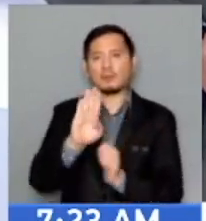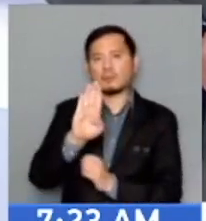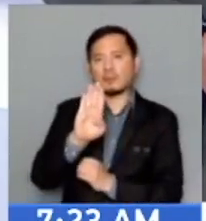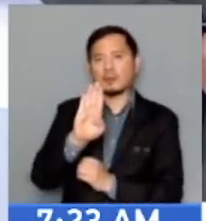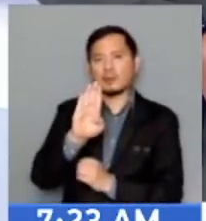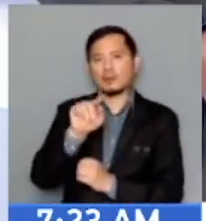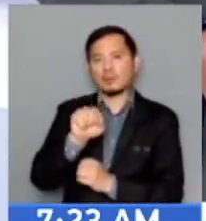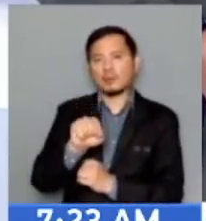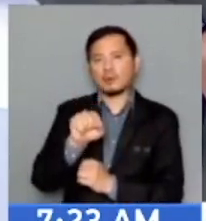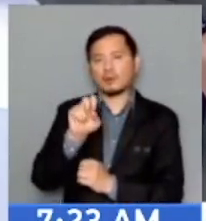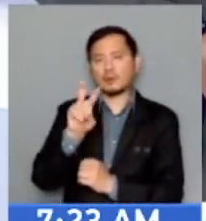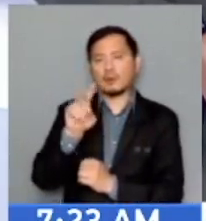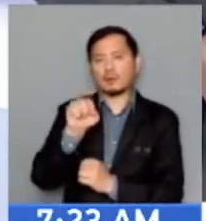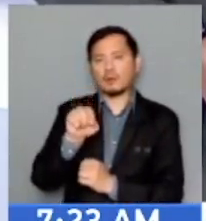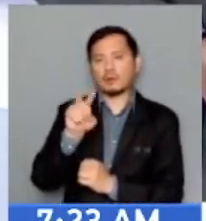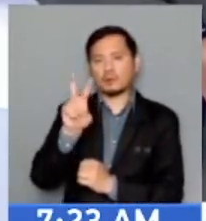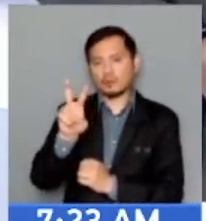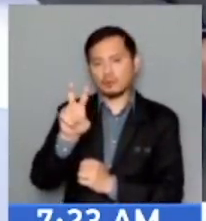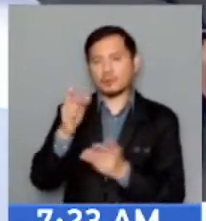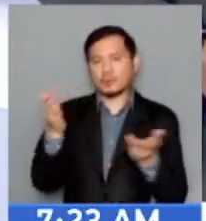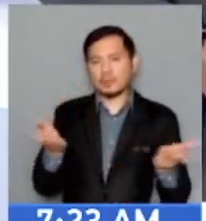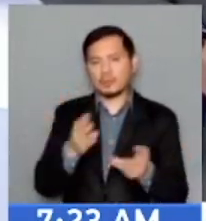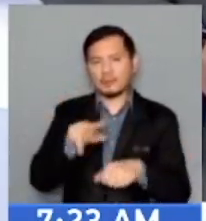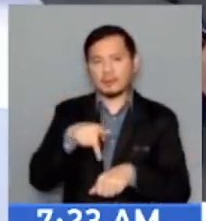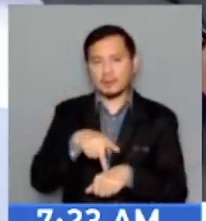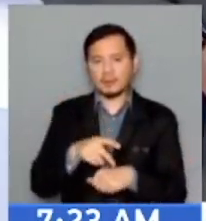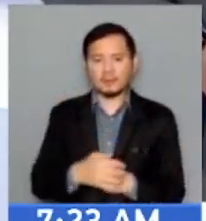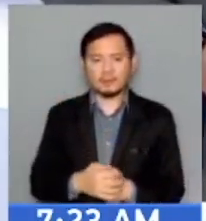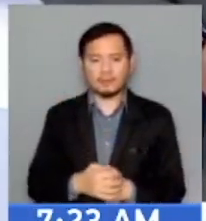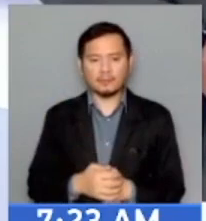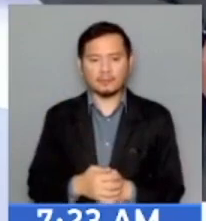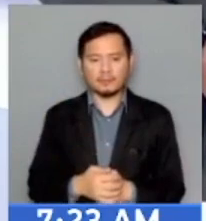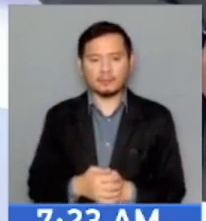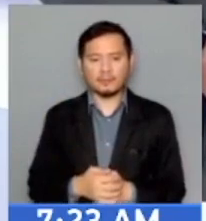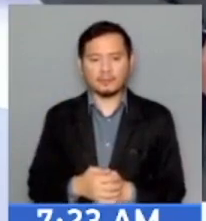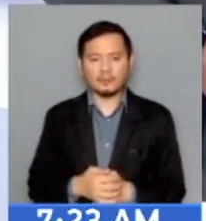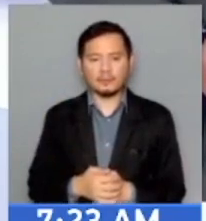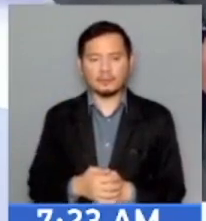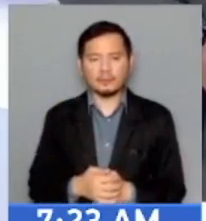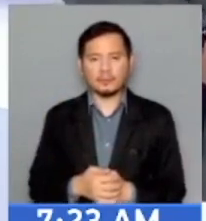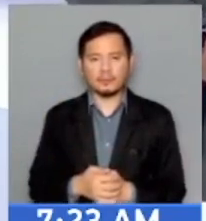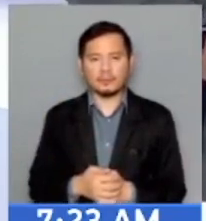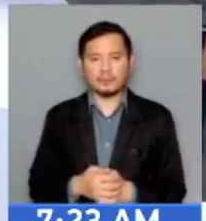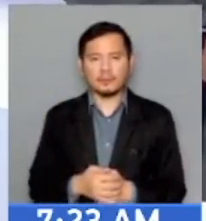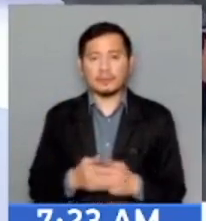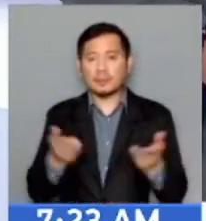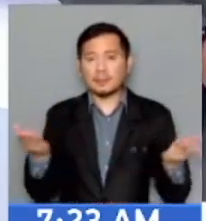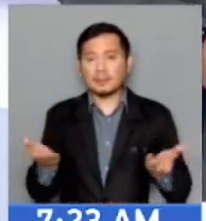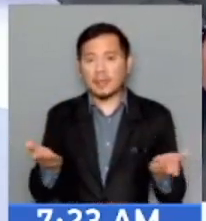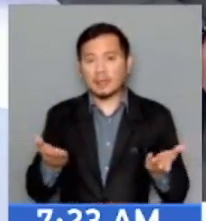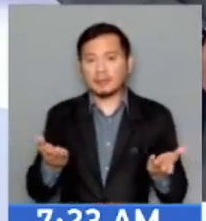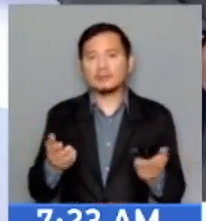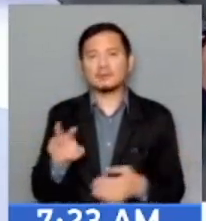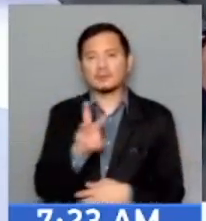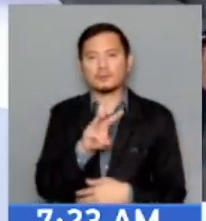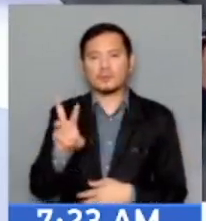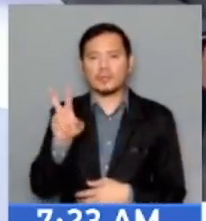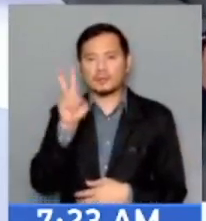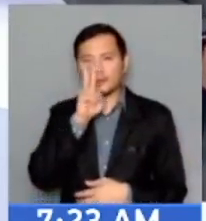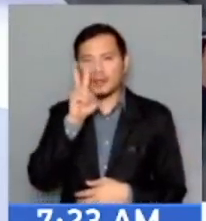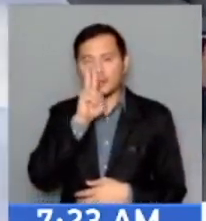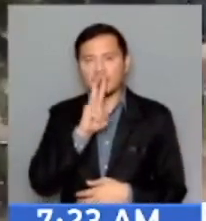B.2.12.1 sa bansa. Pinakabagong 5 kaso na natukoy sa Western Visayas. At yan ang unang balita ni Lay